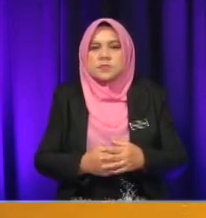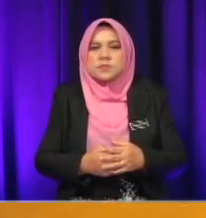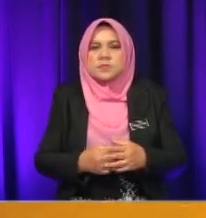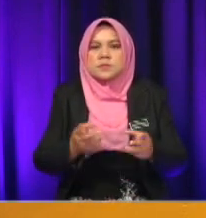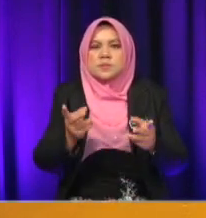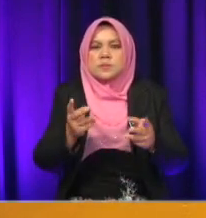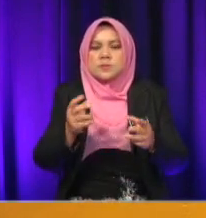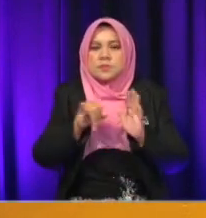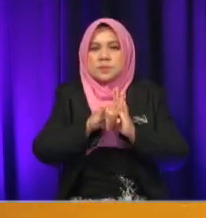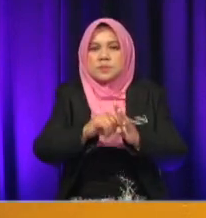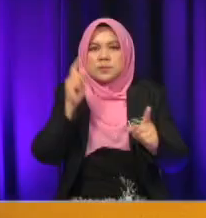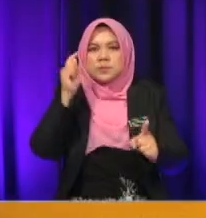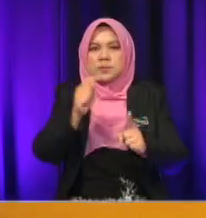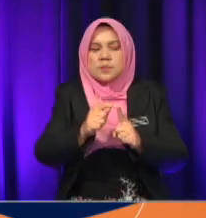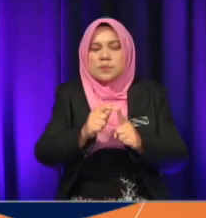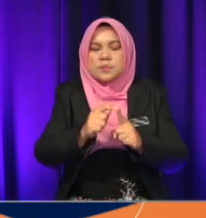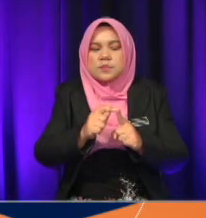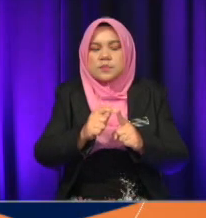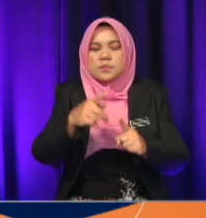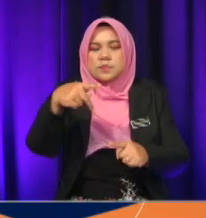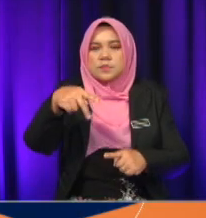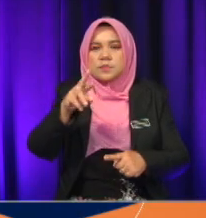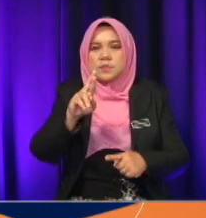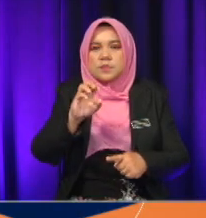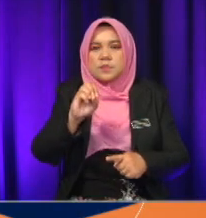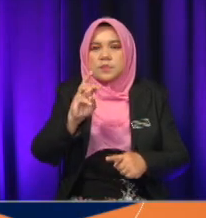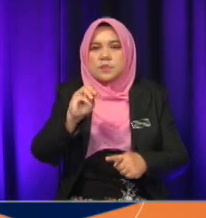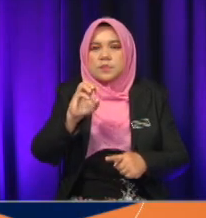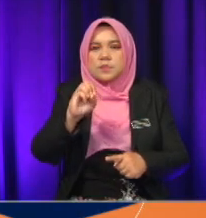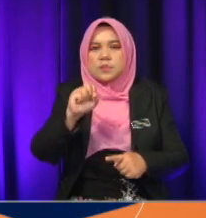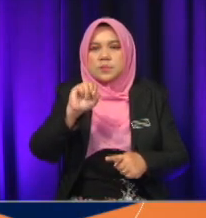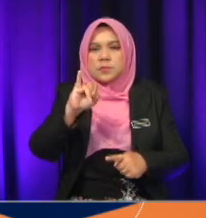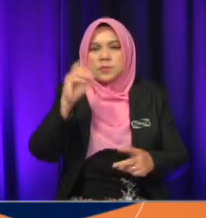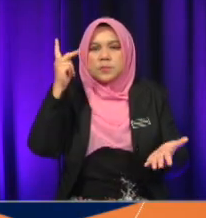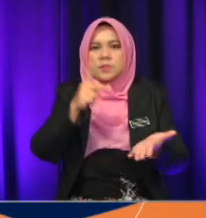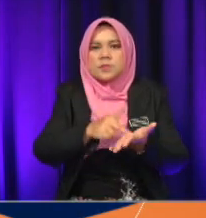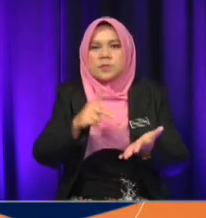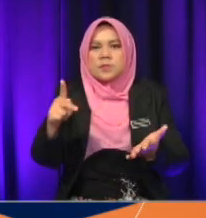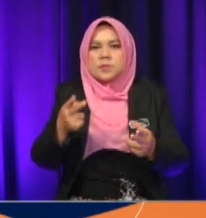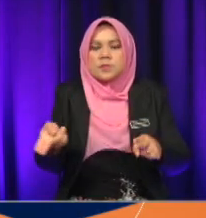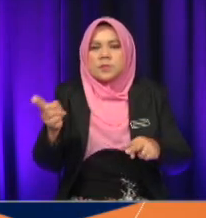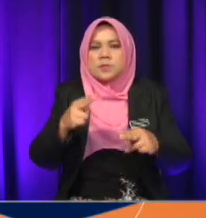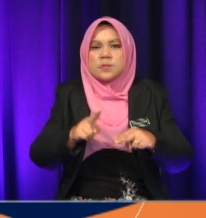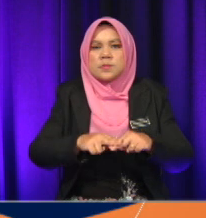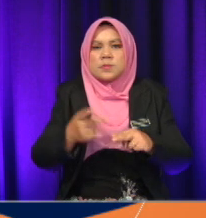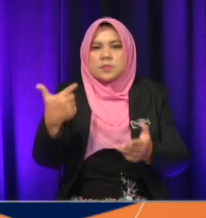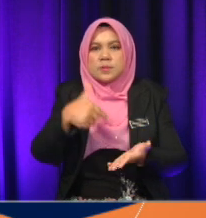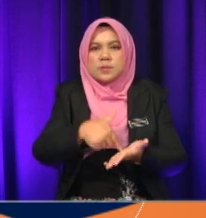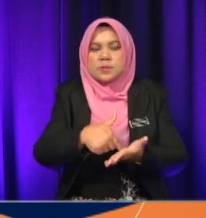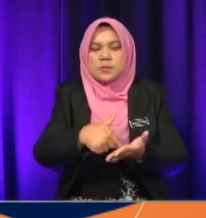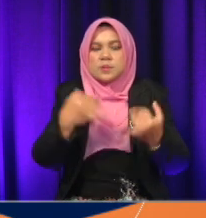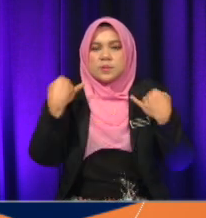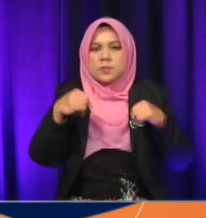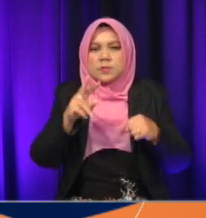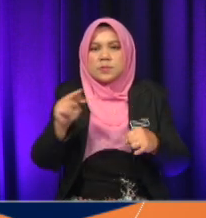pengiklanan juga bertujuan untuk mempromosikan, memperkenalkan, meningkatkan atau melariskan jualan